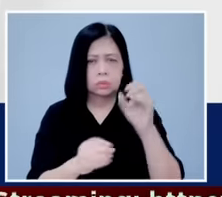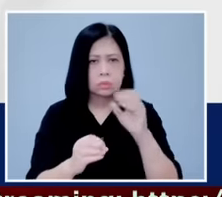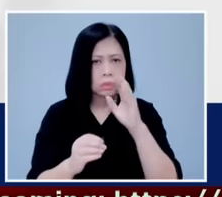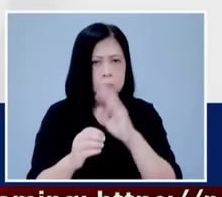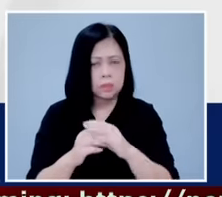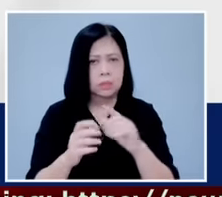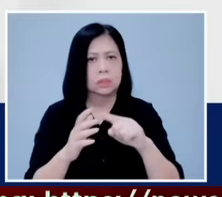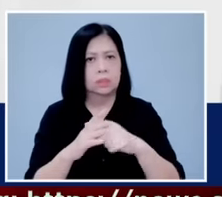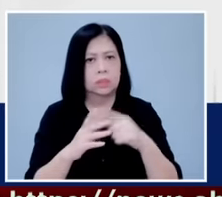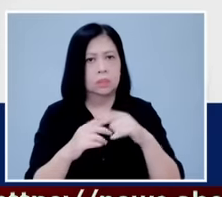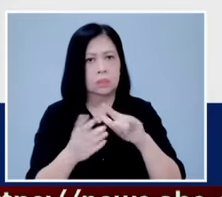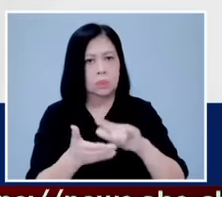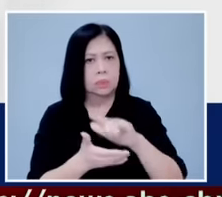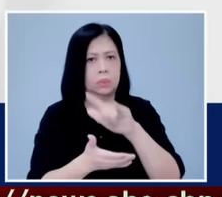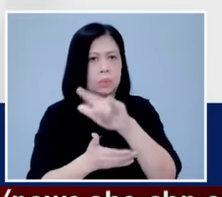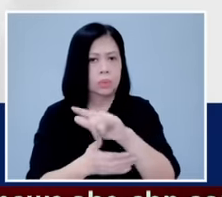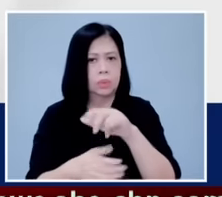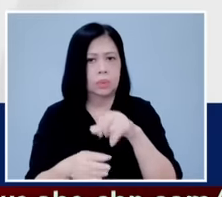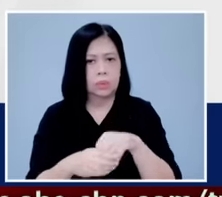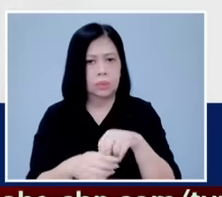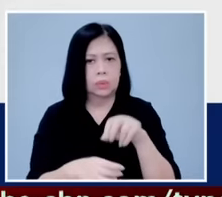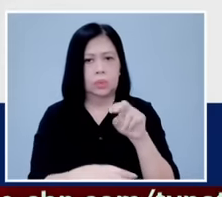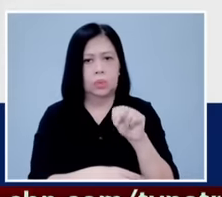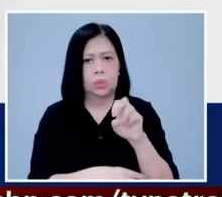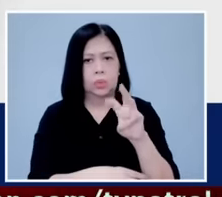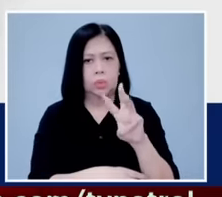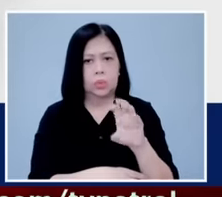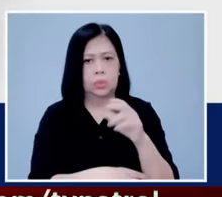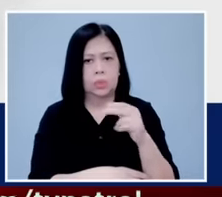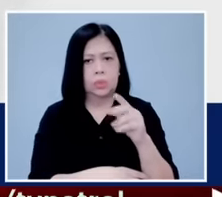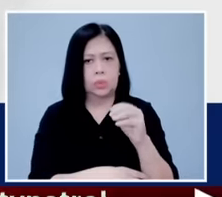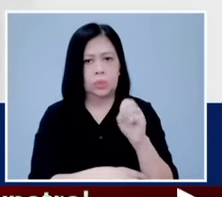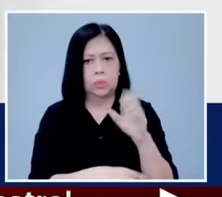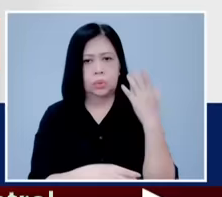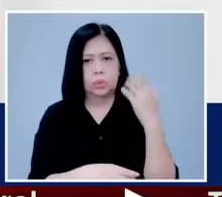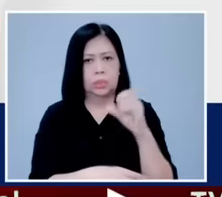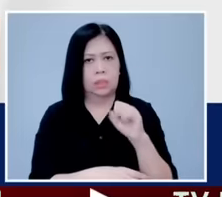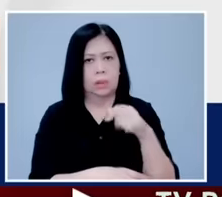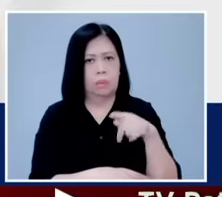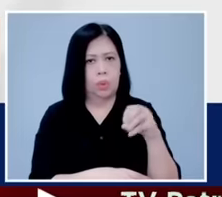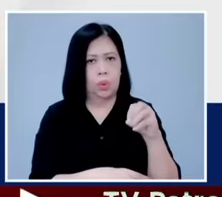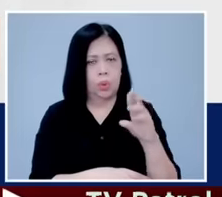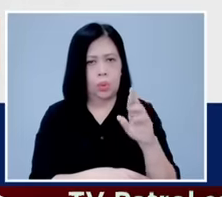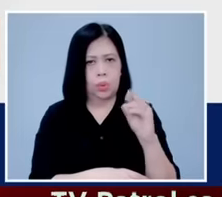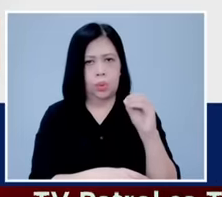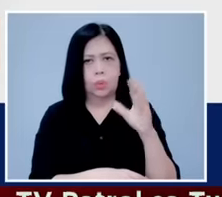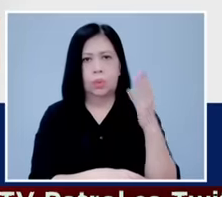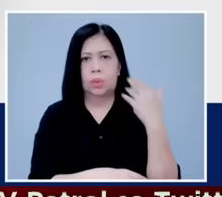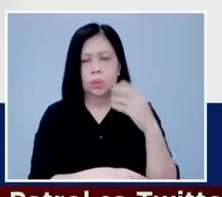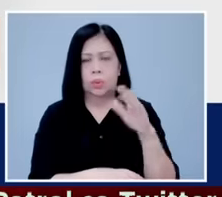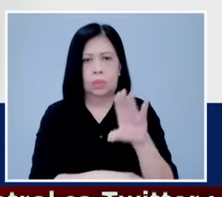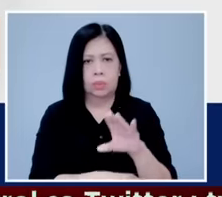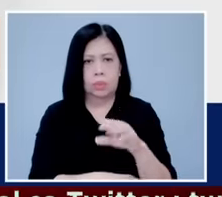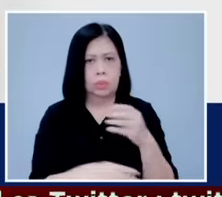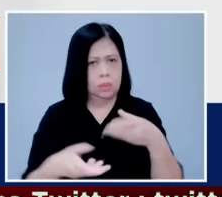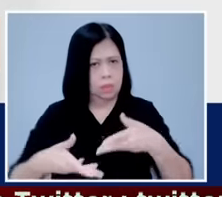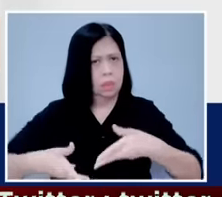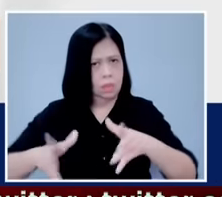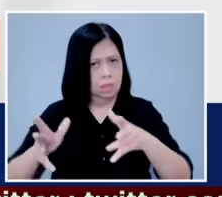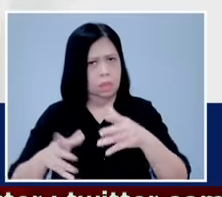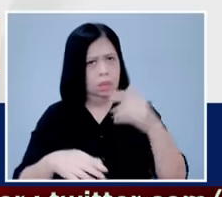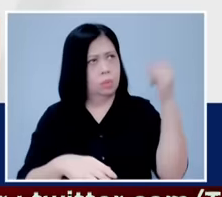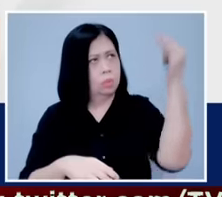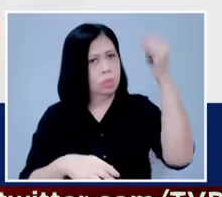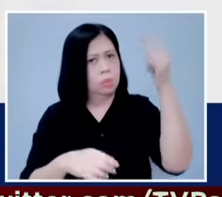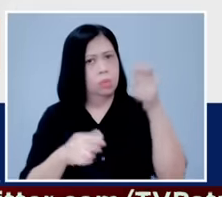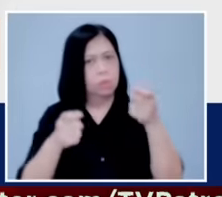simula nang umalis ito sa New Chitose Airport sa Sapporo noong Martes ng hapon. Nagbigay din anila ng permiso ang air traffic